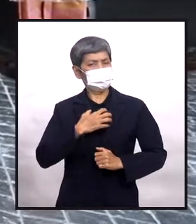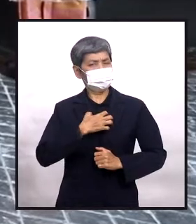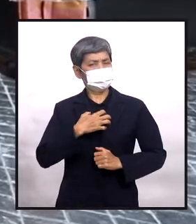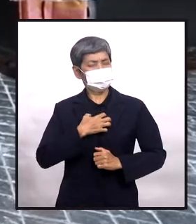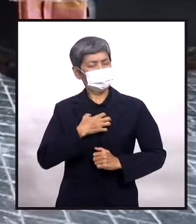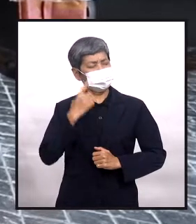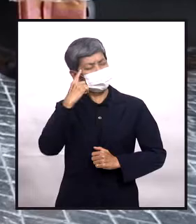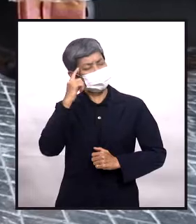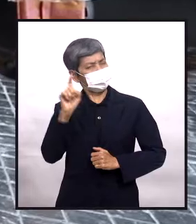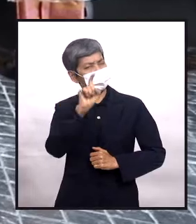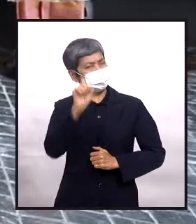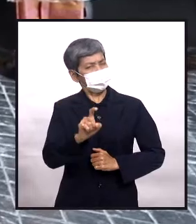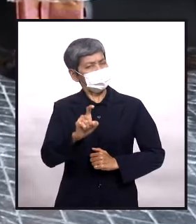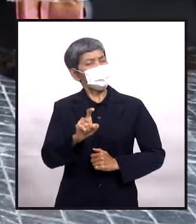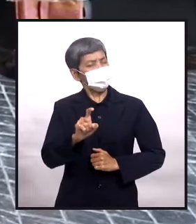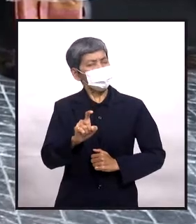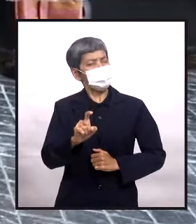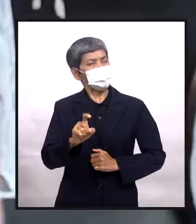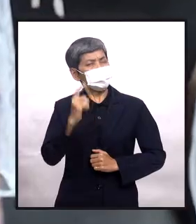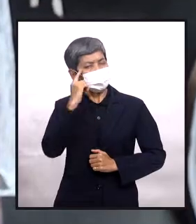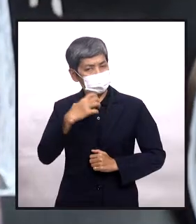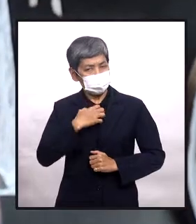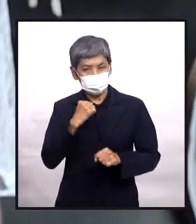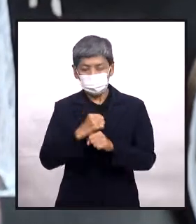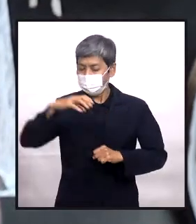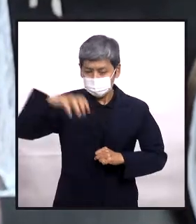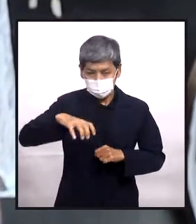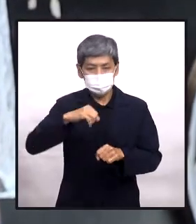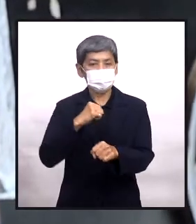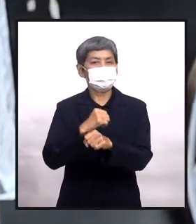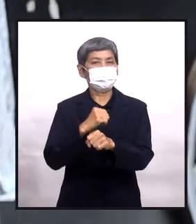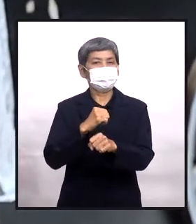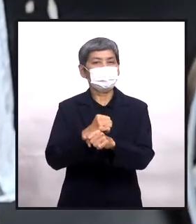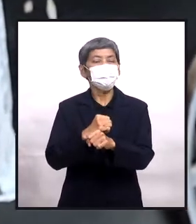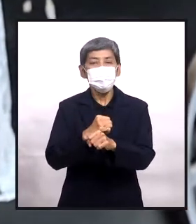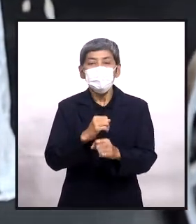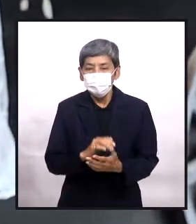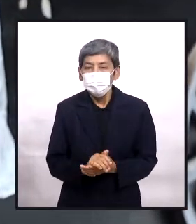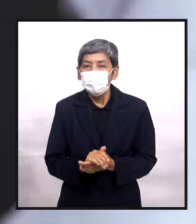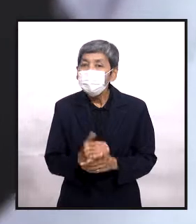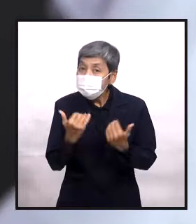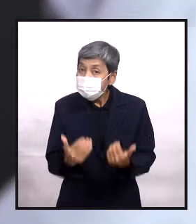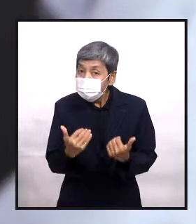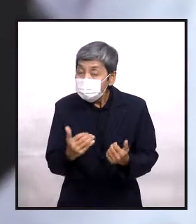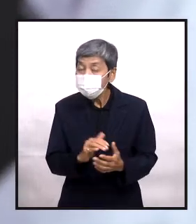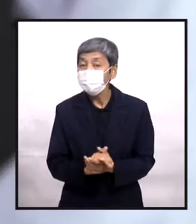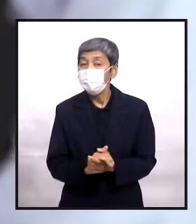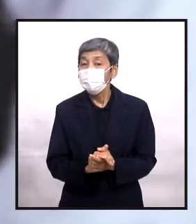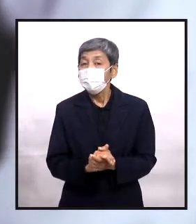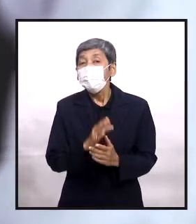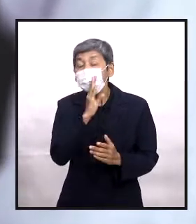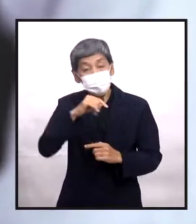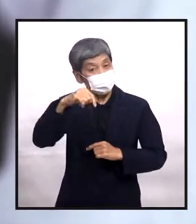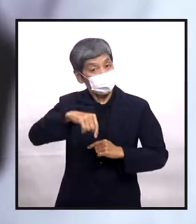เหมือน question mark อะไรตัวโตๆเท่าที่เราพอทำได้ก็เลยสร้างตรงนี้ขึ้นมาว่าเป็นเรียกว่า The Last Man Standing ซึ่งปัจจุบันของถ้